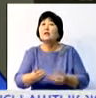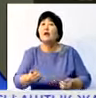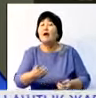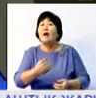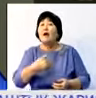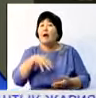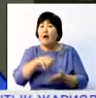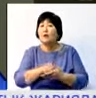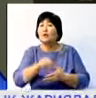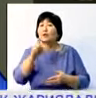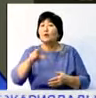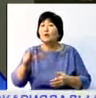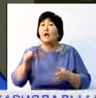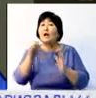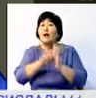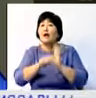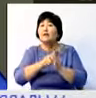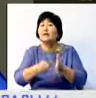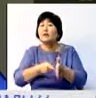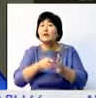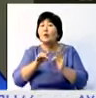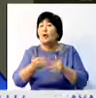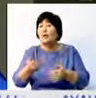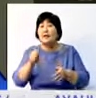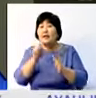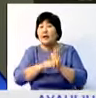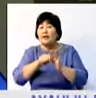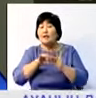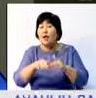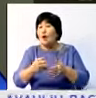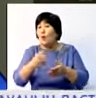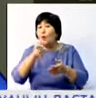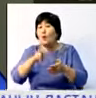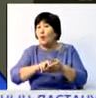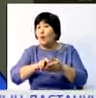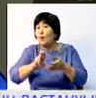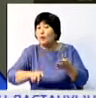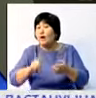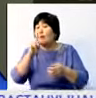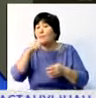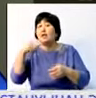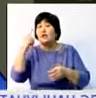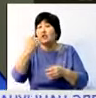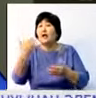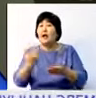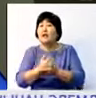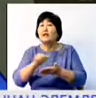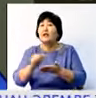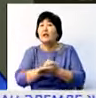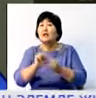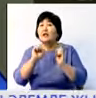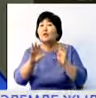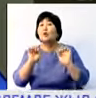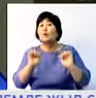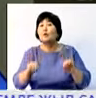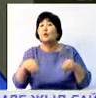тұлғалар аттестаттаудан өткеннен кейін, егер аттестаттау сатысында өтпей қалса, бір жылдан кейін ғана қайтадан құжат тапсыруға мүмкіндік берілген